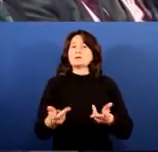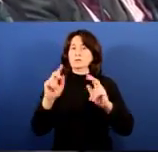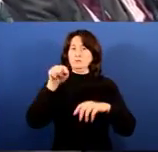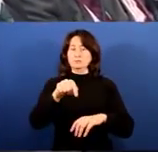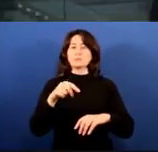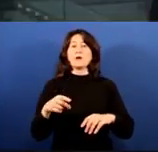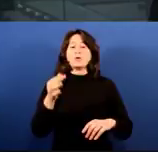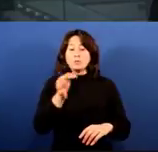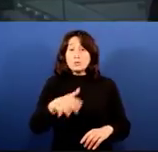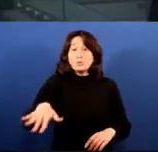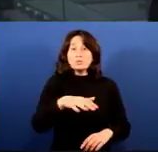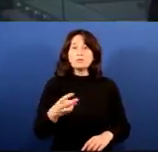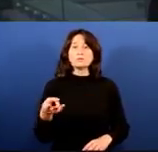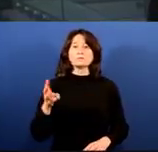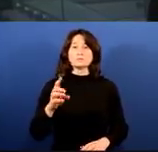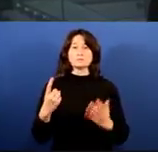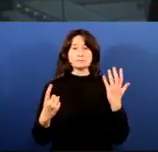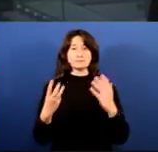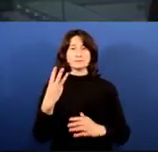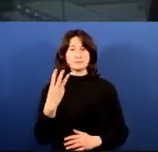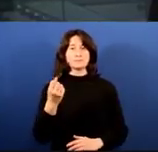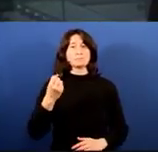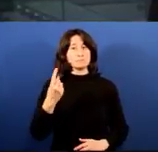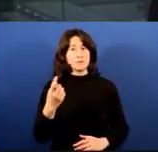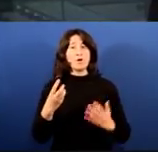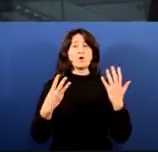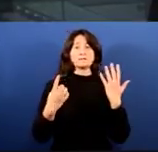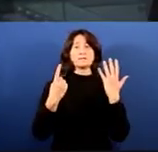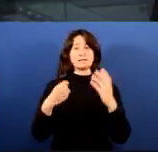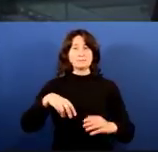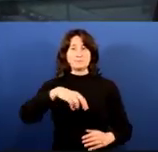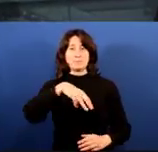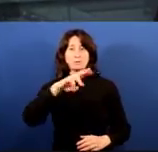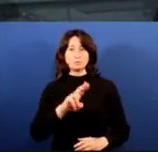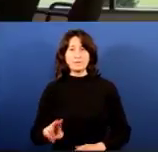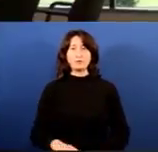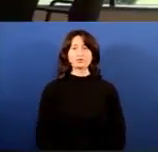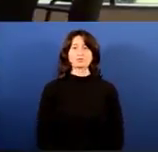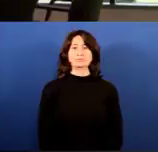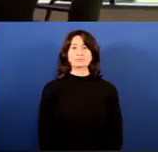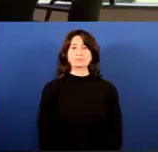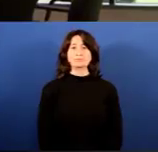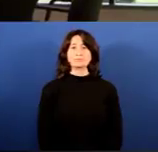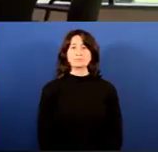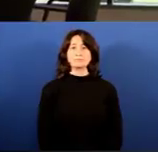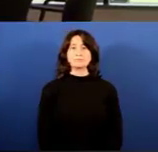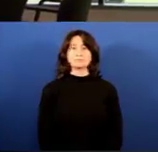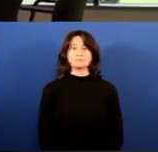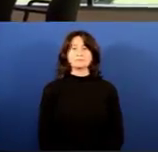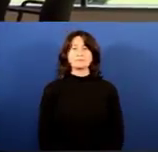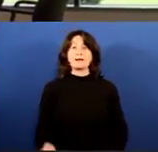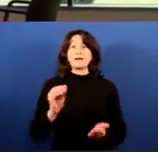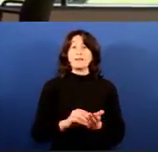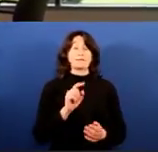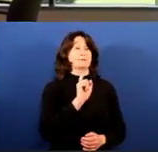desberdinetan behar izana duten enpresantzat. Eskaintza hori azpiegiturak ekonomia sustatzeko sailaren pentsudan dagoen sozietate publikoaren